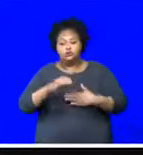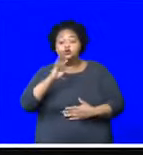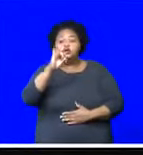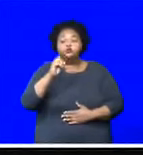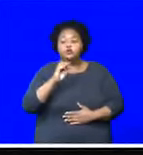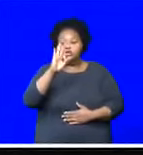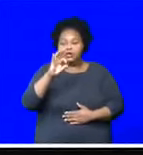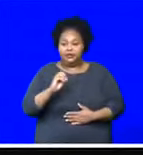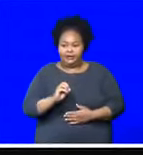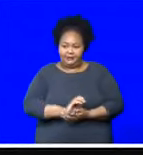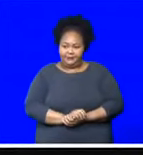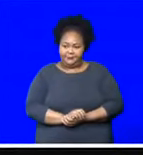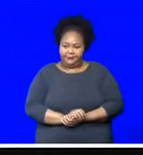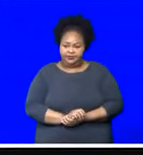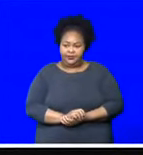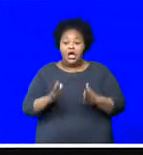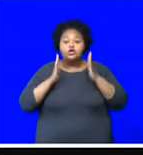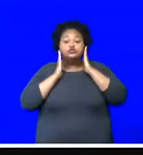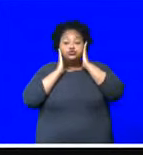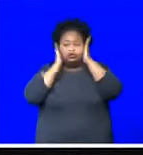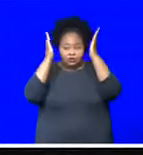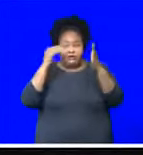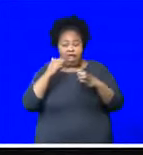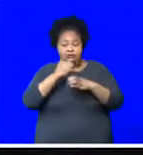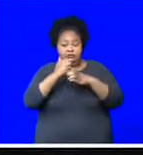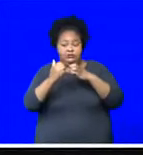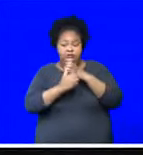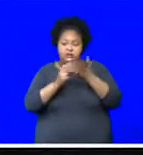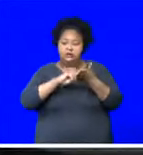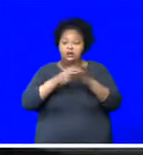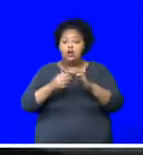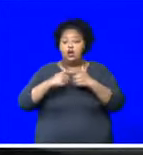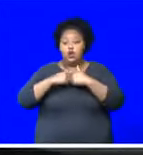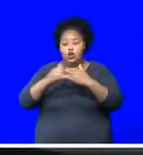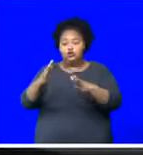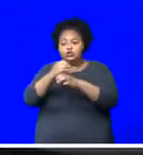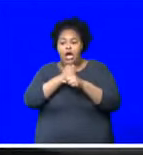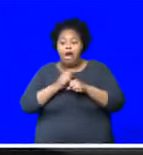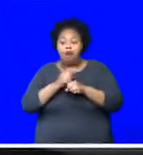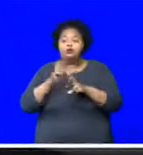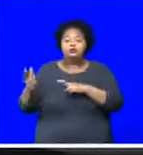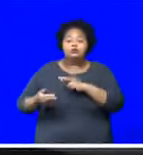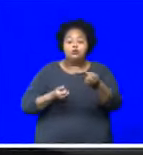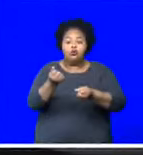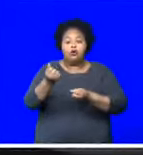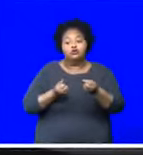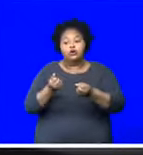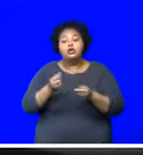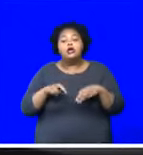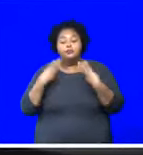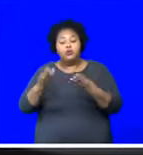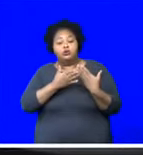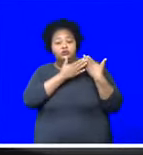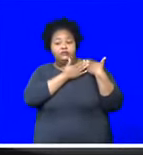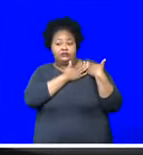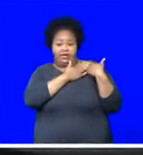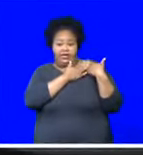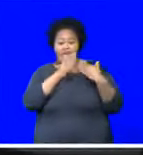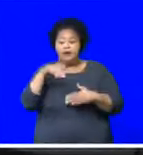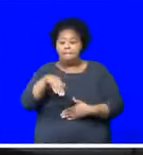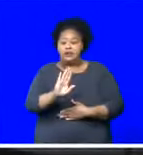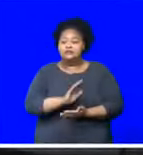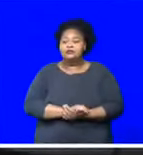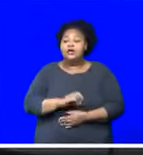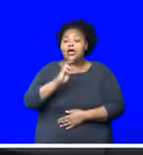Eswatini selisukumisana lokusemthethweni luhlaka lwetinyathelo delive tech paper emgwaqweni. Asukumisa lohlaka ndivuna nkulu